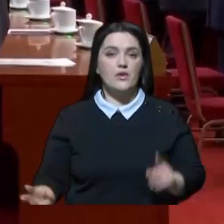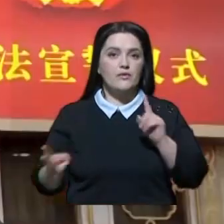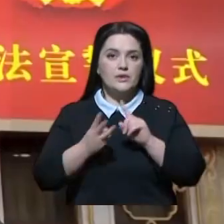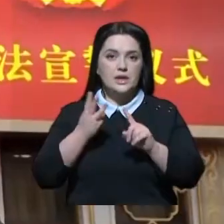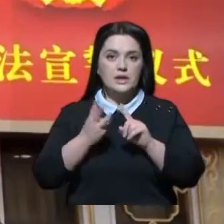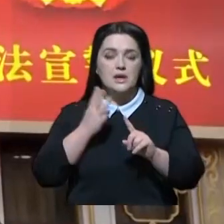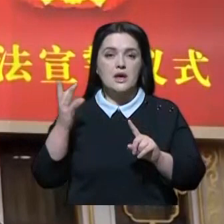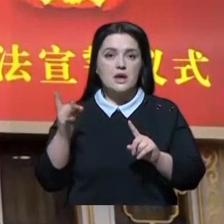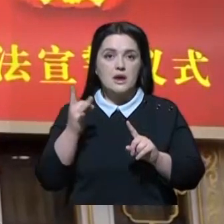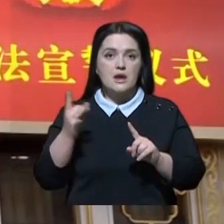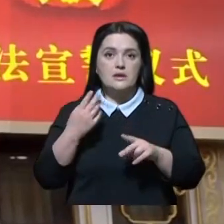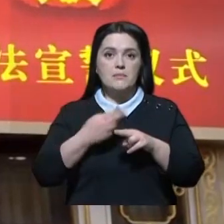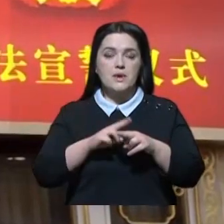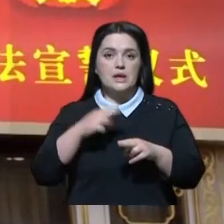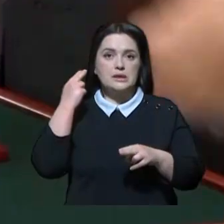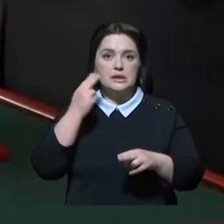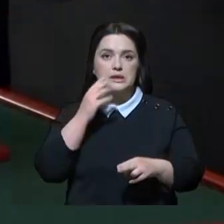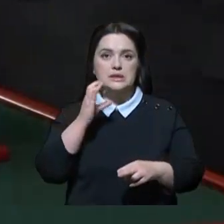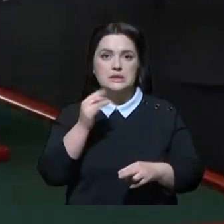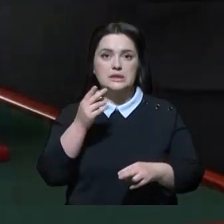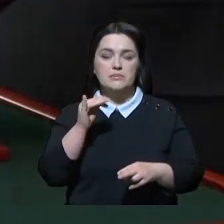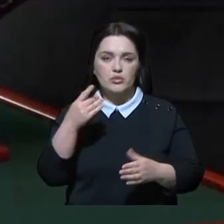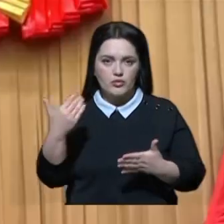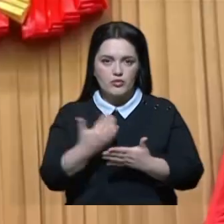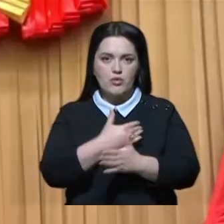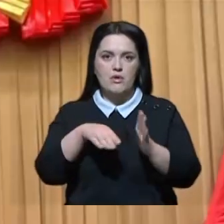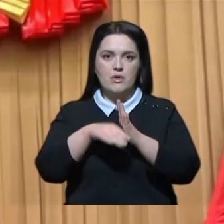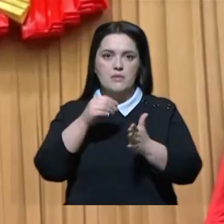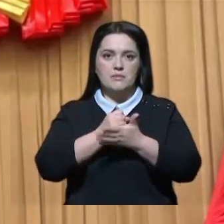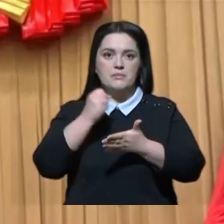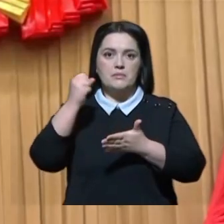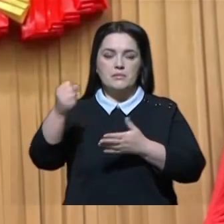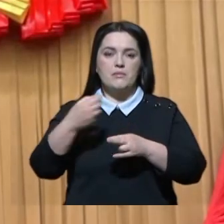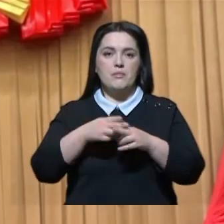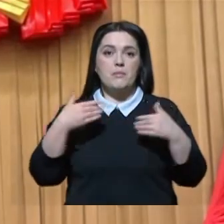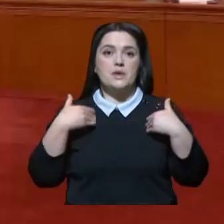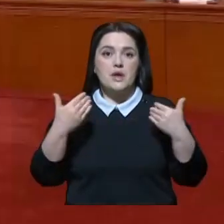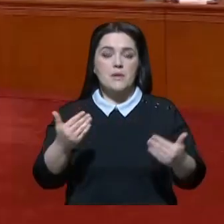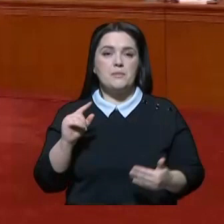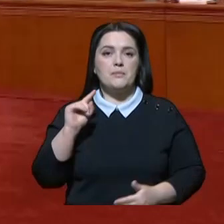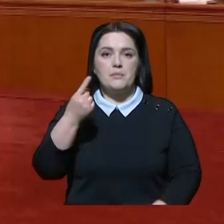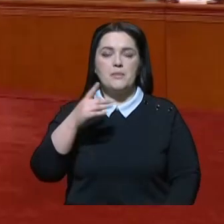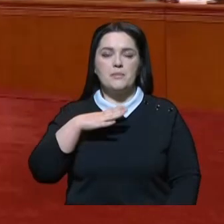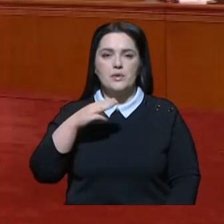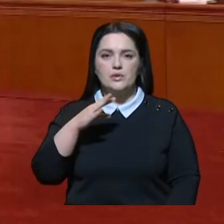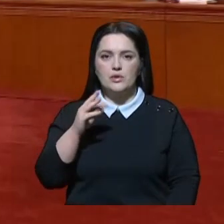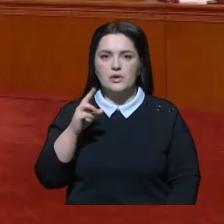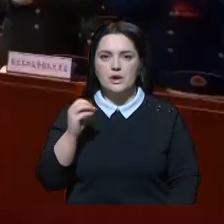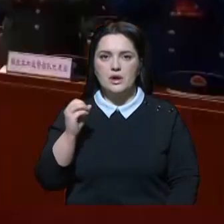Третий раз Си Цзиньпин вновь избран председателем КНР. Одним из первых с переизбранием на пост его поздравил Касым-Жомарт